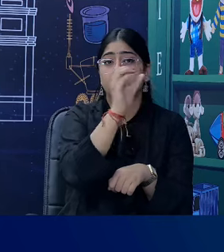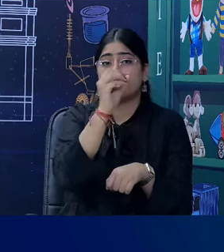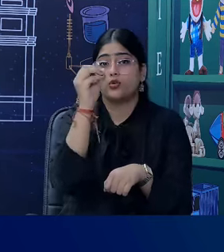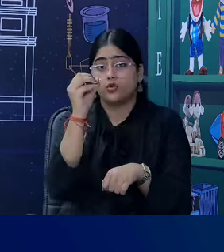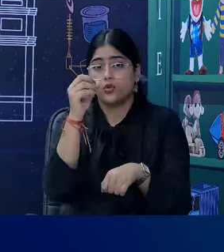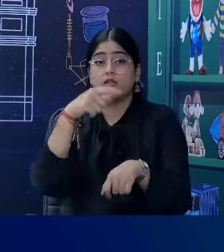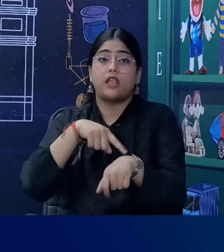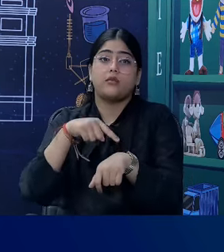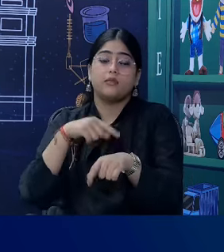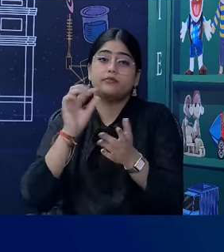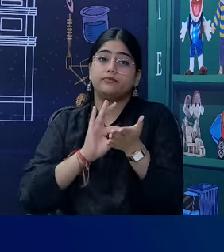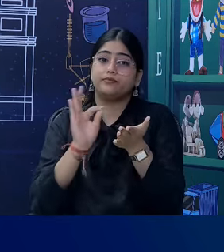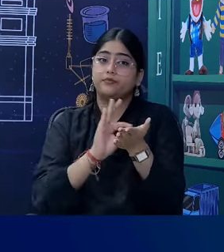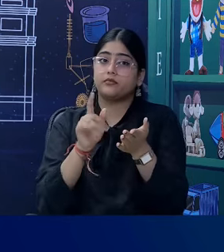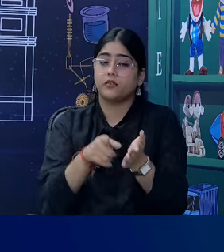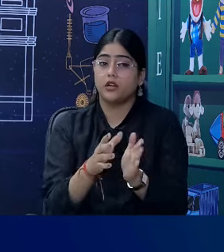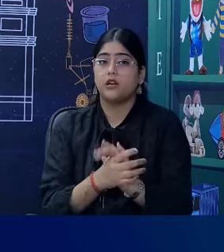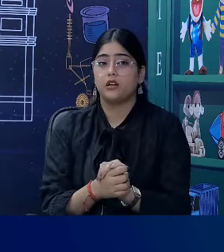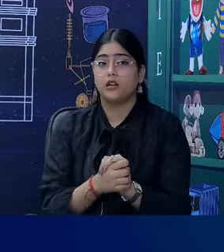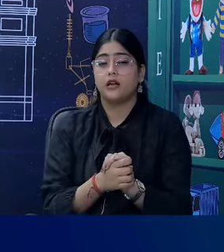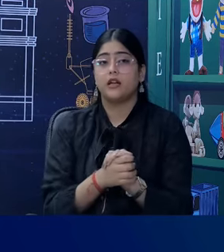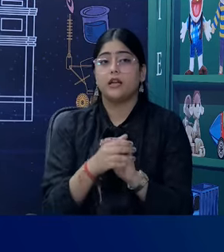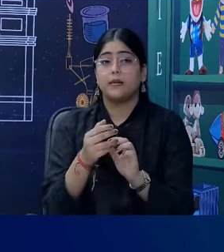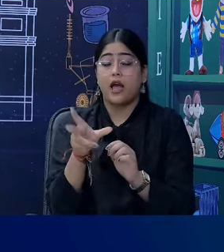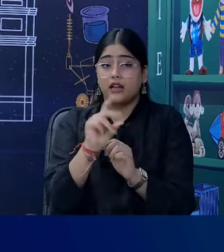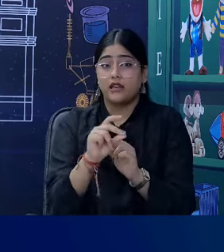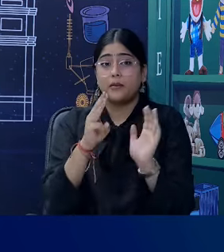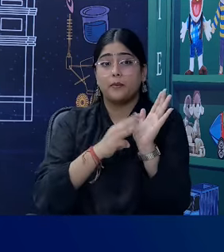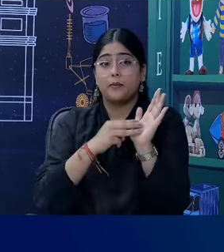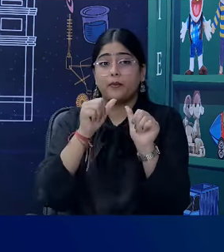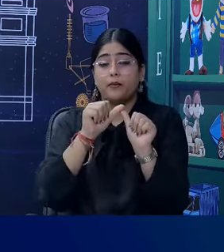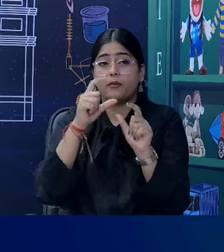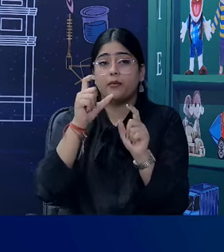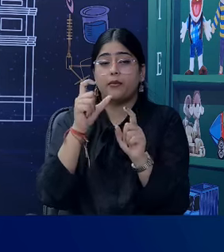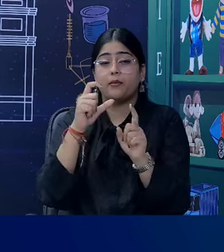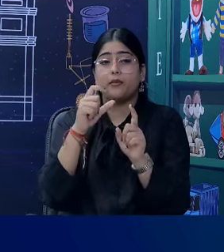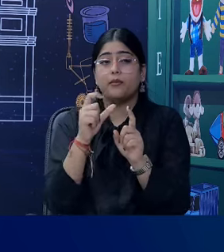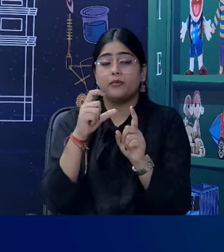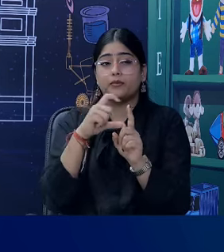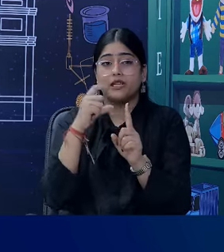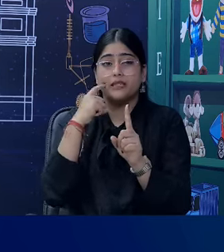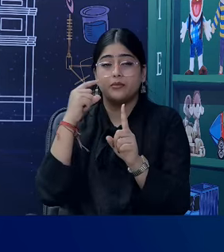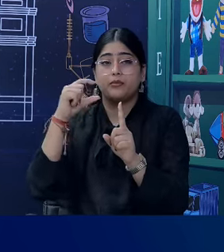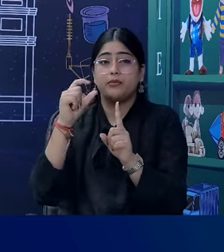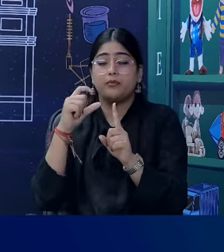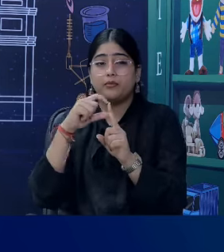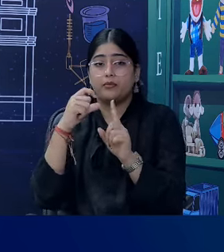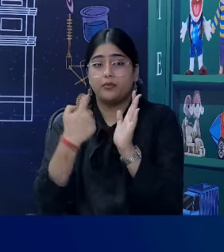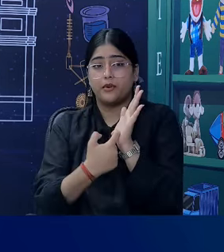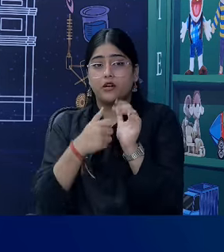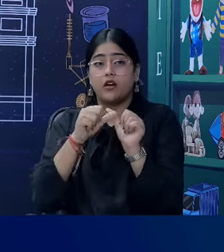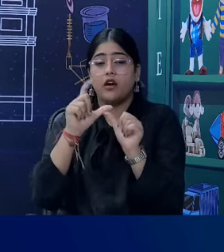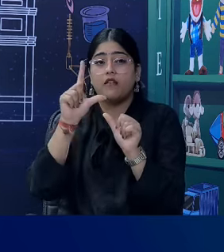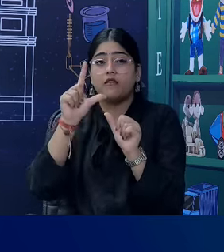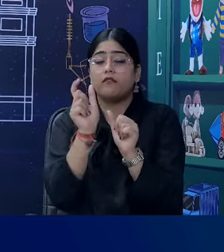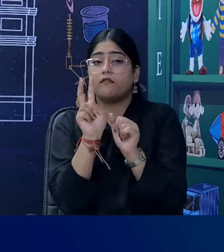लिखा गया था अभी मणि प्रवाल शब्द से नहीं पता चल रहा क्या इसका मीनिंग क्या है तो मणि प्रवाल दो शब्दों से मिलकर